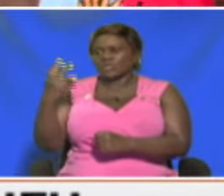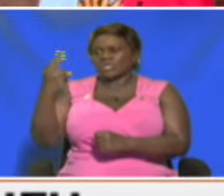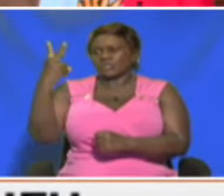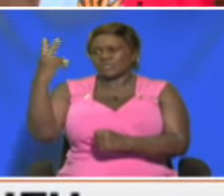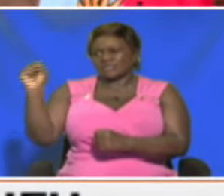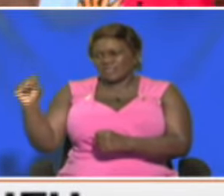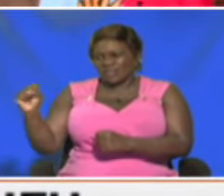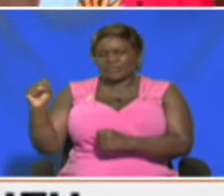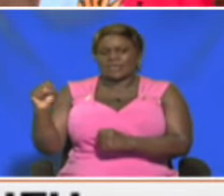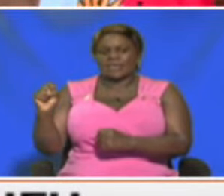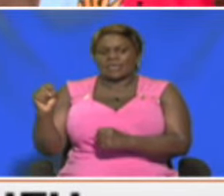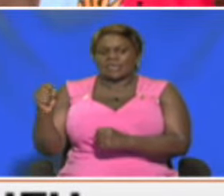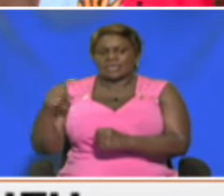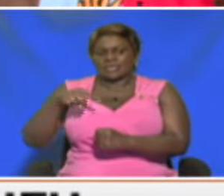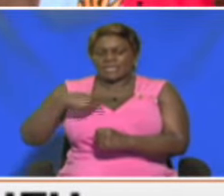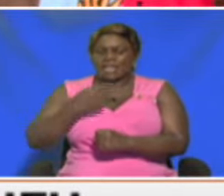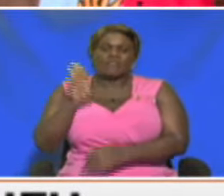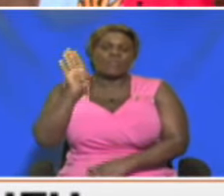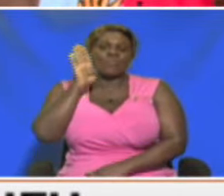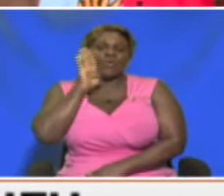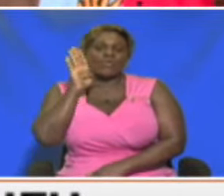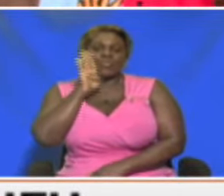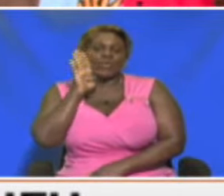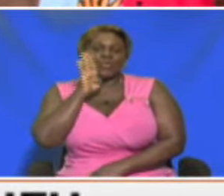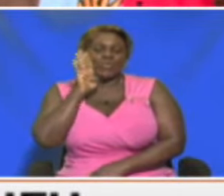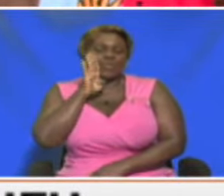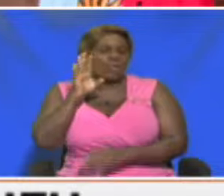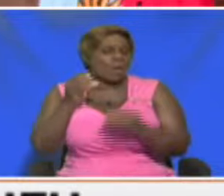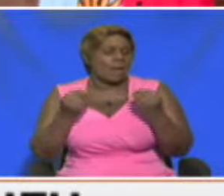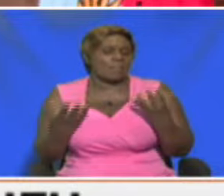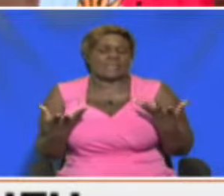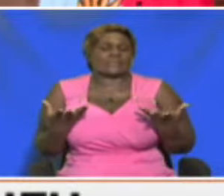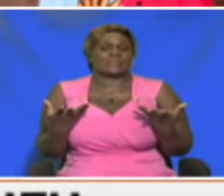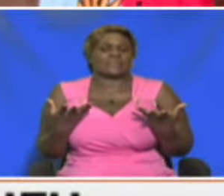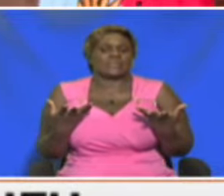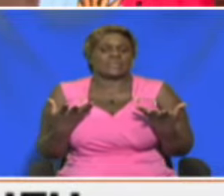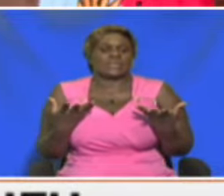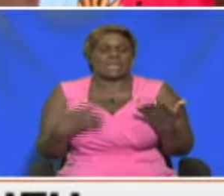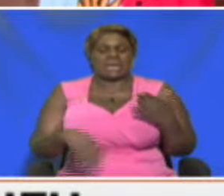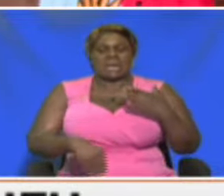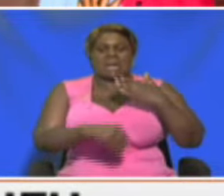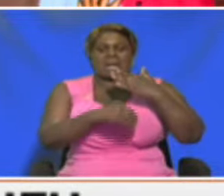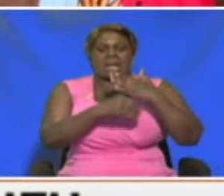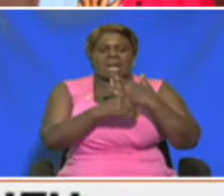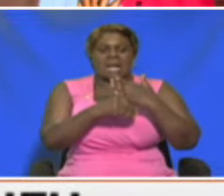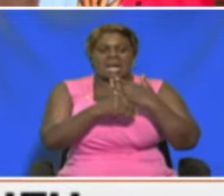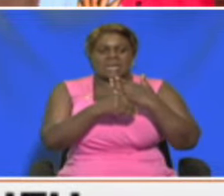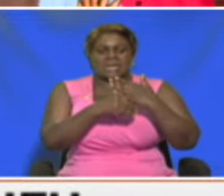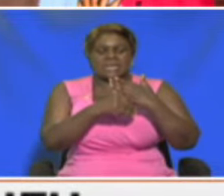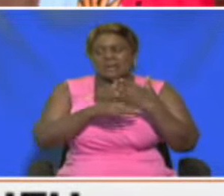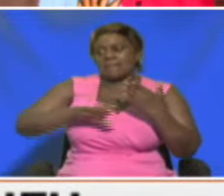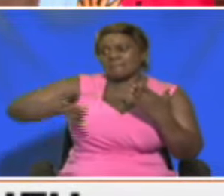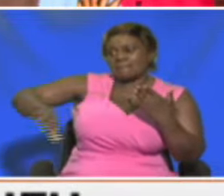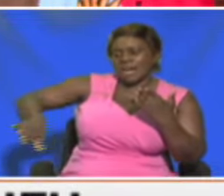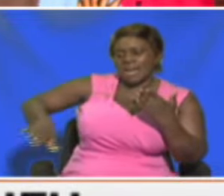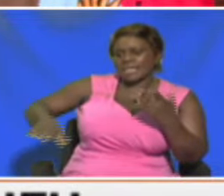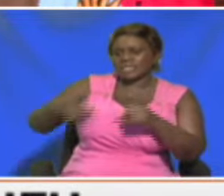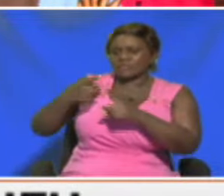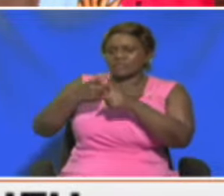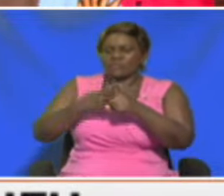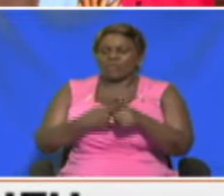2024-25. Whatever we are going to borrow, the difference will increase our fiscal deficit